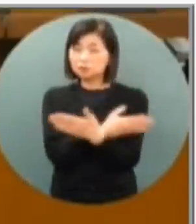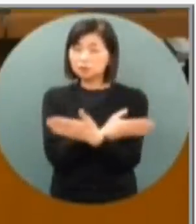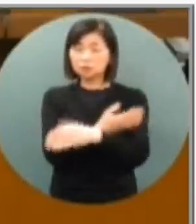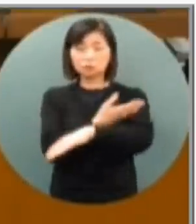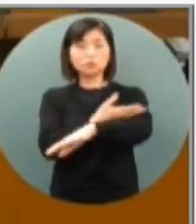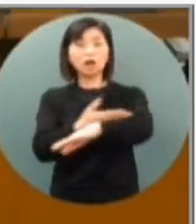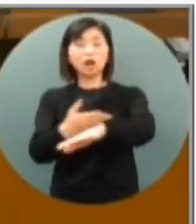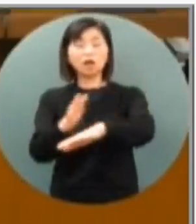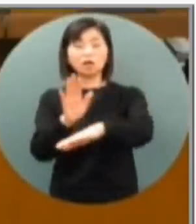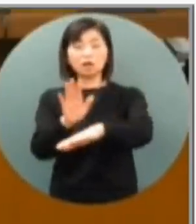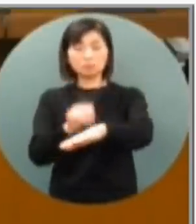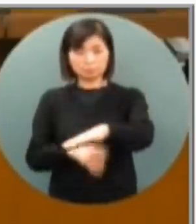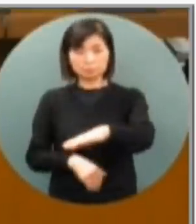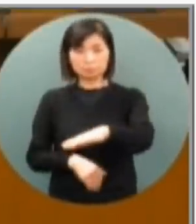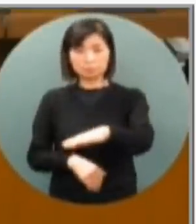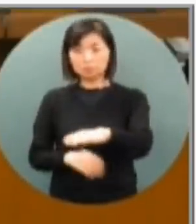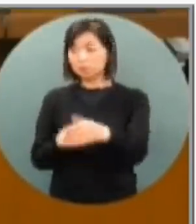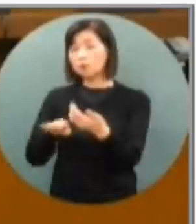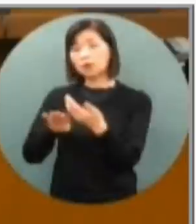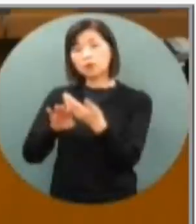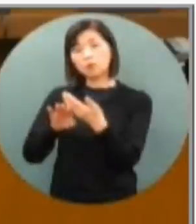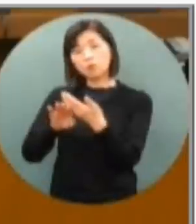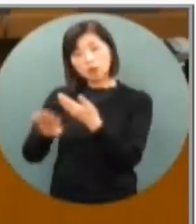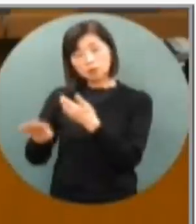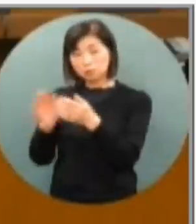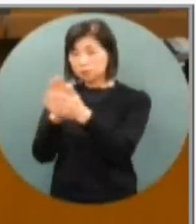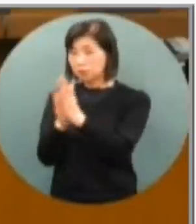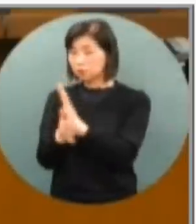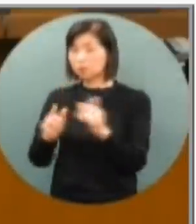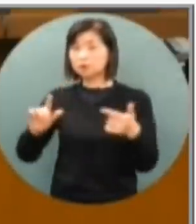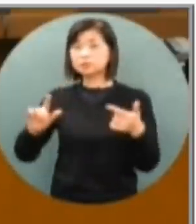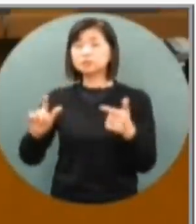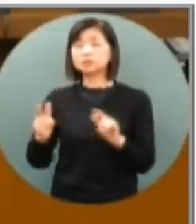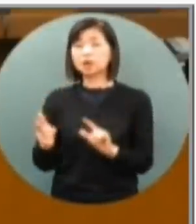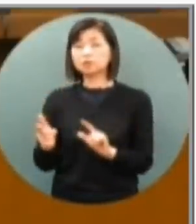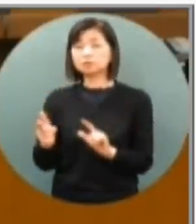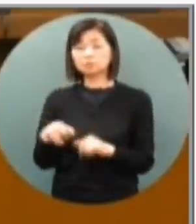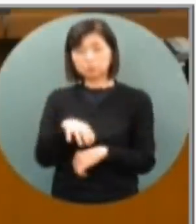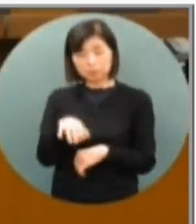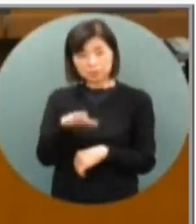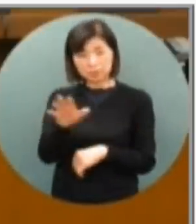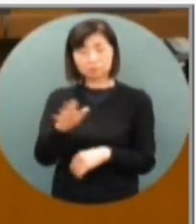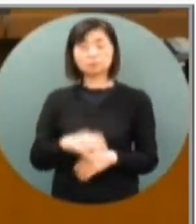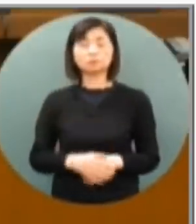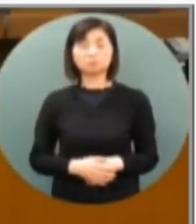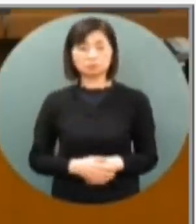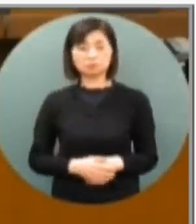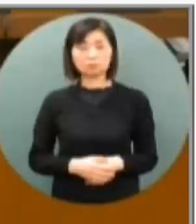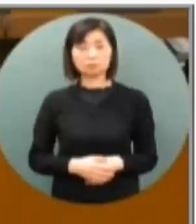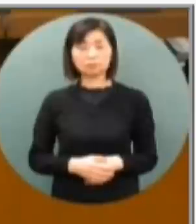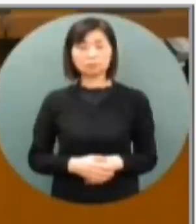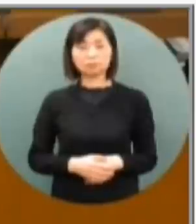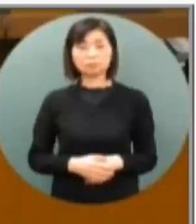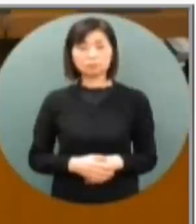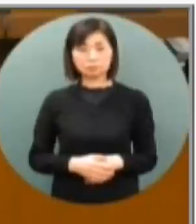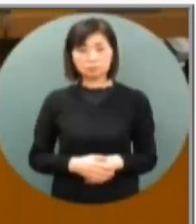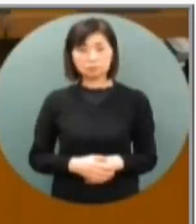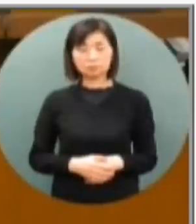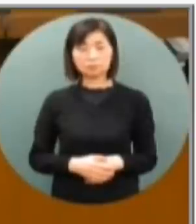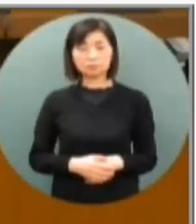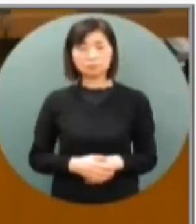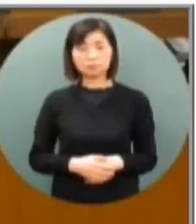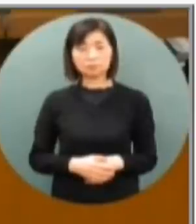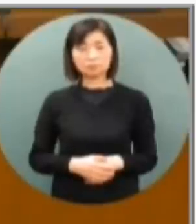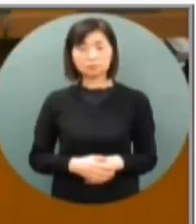県とちょっと違うところで、ございます。ただいずれにいたしましても、まあ、時々、年々再々です